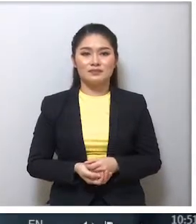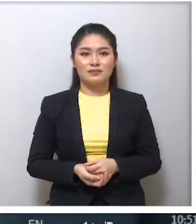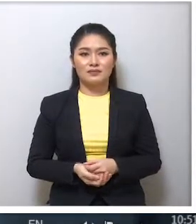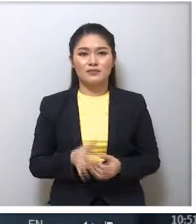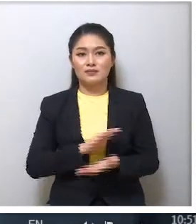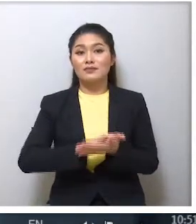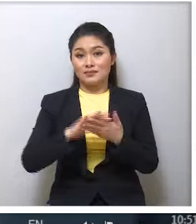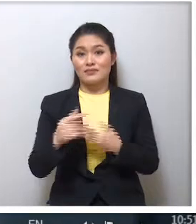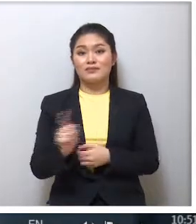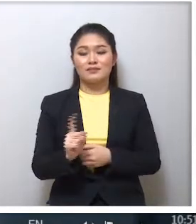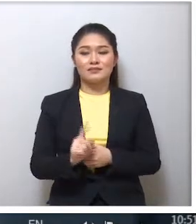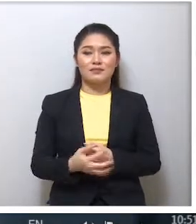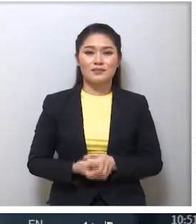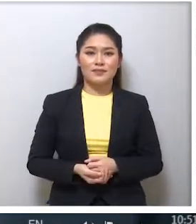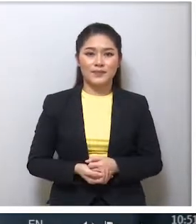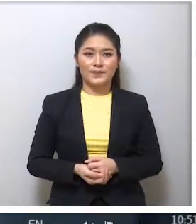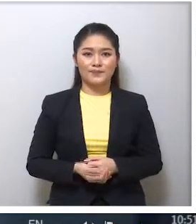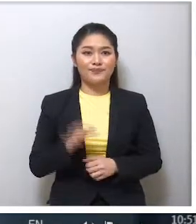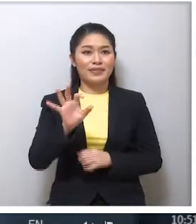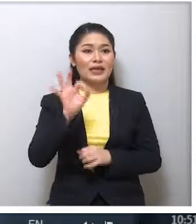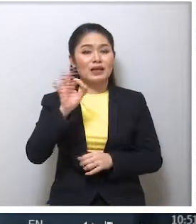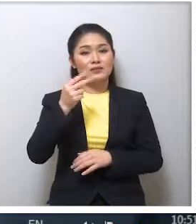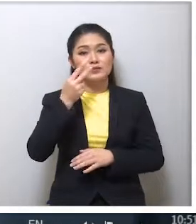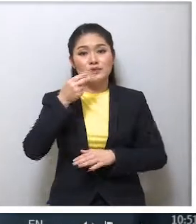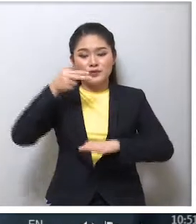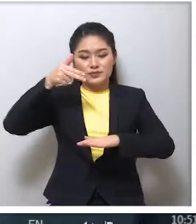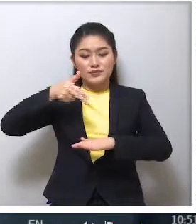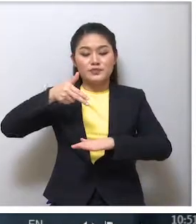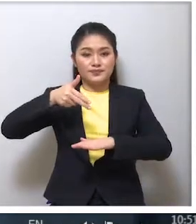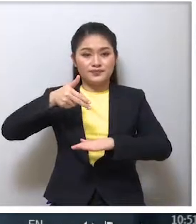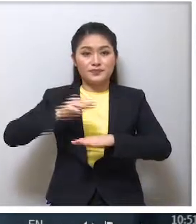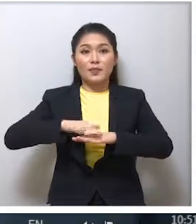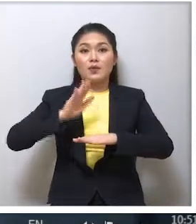จากนั้นให้เลือกที่วิวท็อปนะครับ